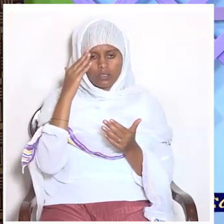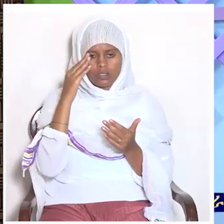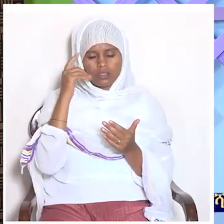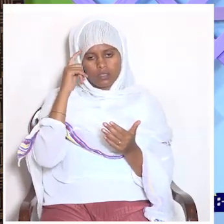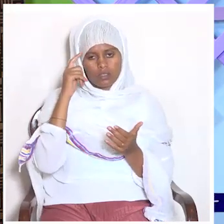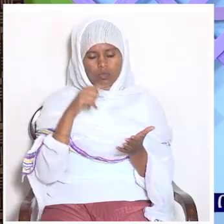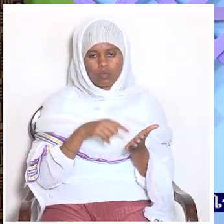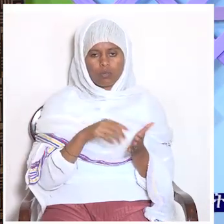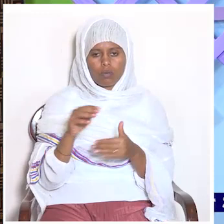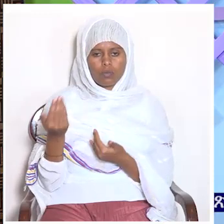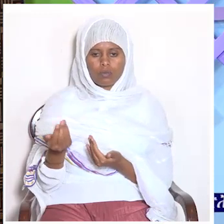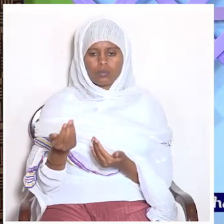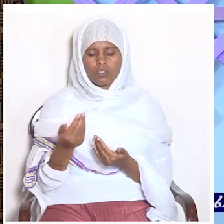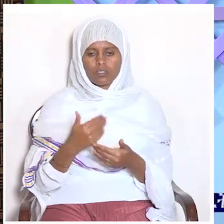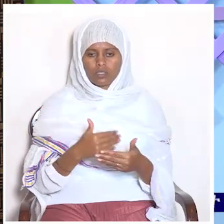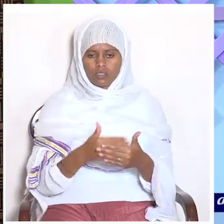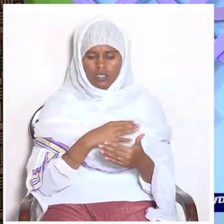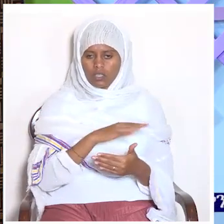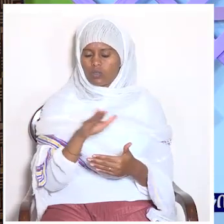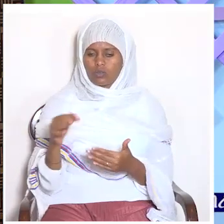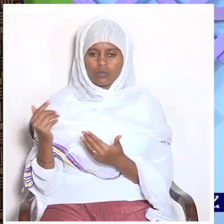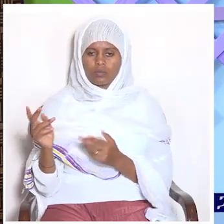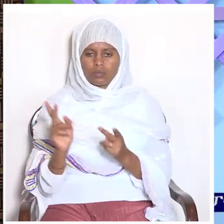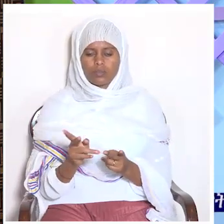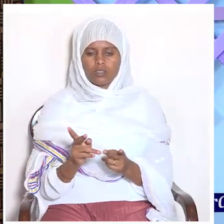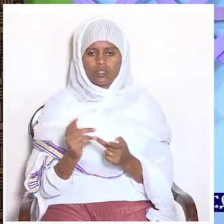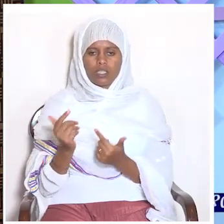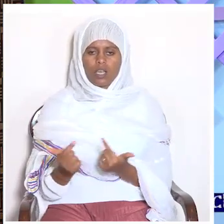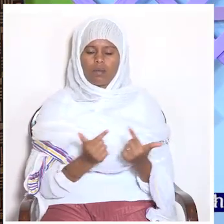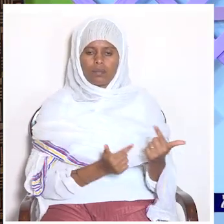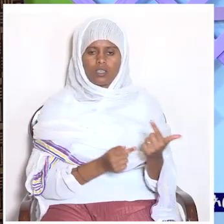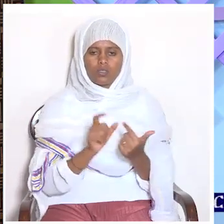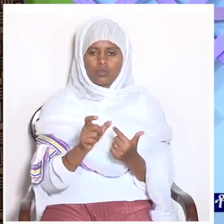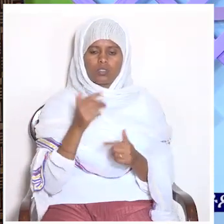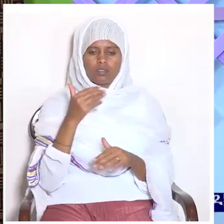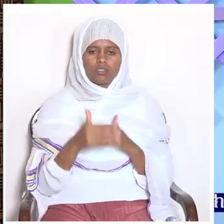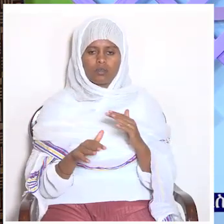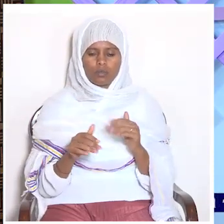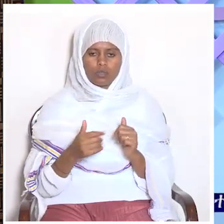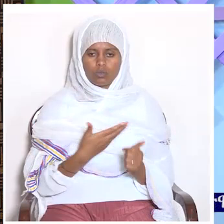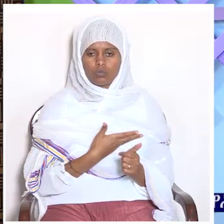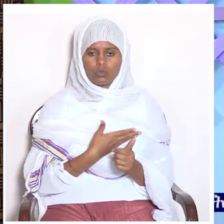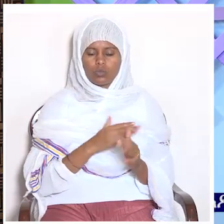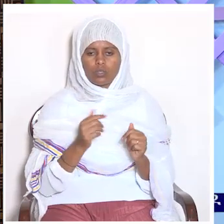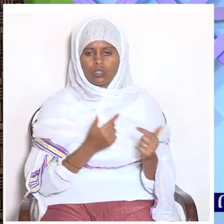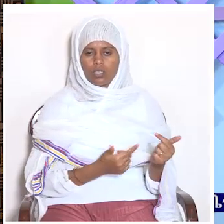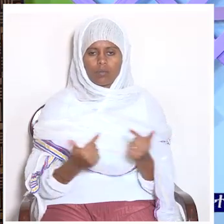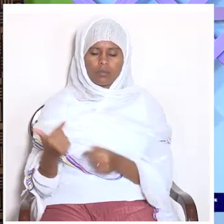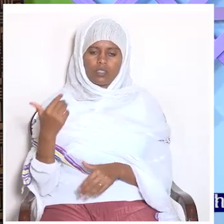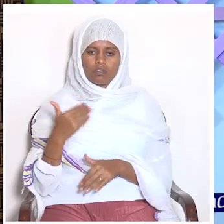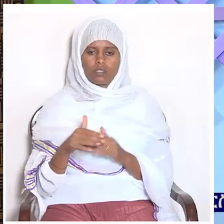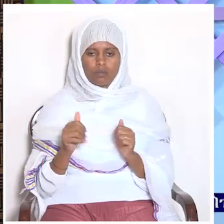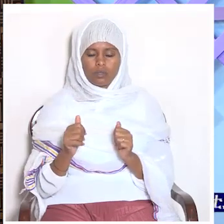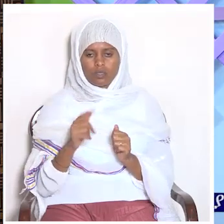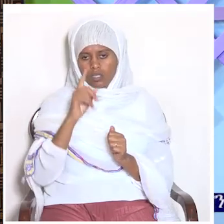ዝተረፈ ተርጎመሎም ይብል። ለዚ ቅድስቲ ድንግል ተፀኒሳን ከላ ኩሉ እዚ ተኣምራት እዚ ይፍፀም ነበረ። ኣዝዩ ብዙሕ ዝኾነ